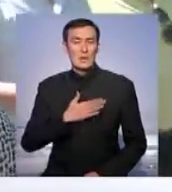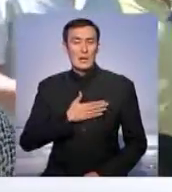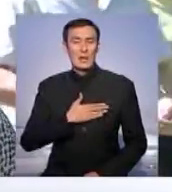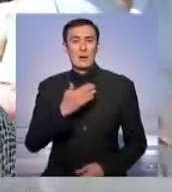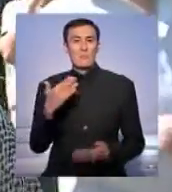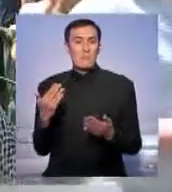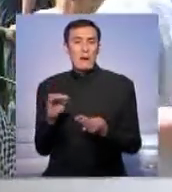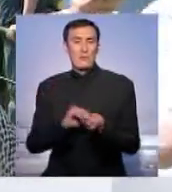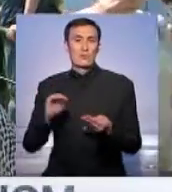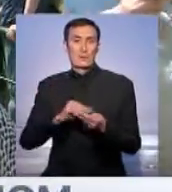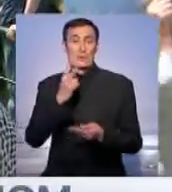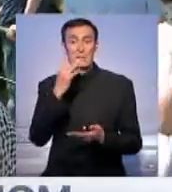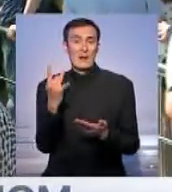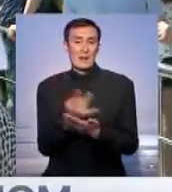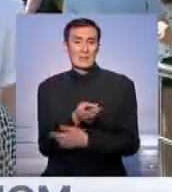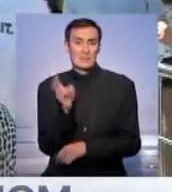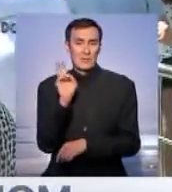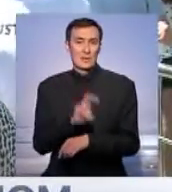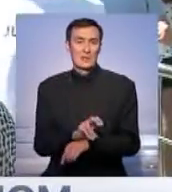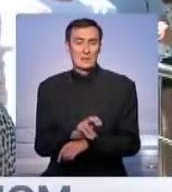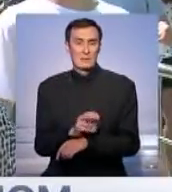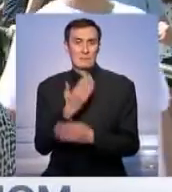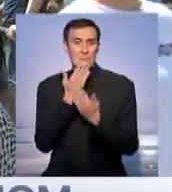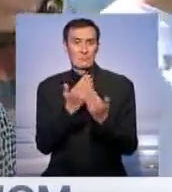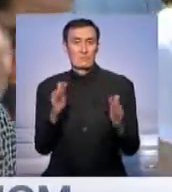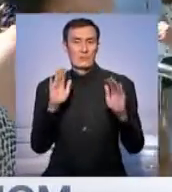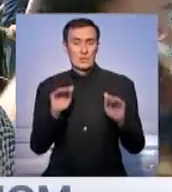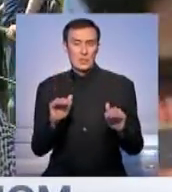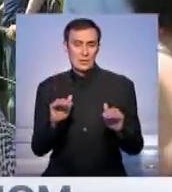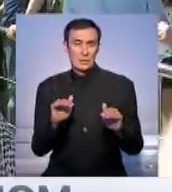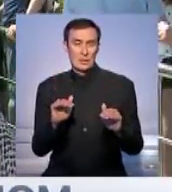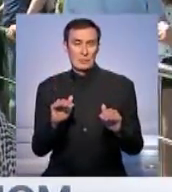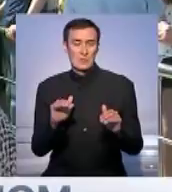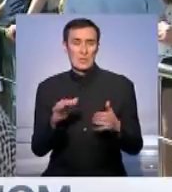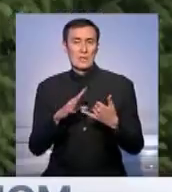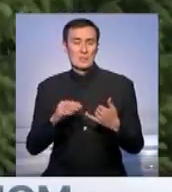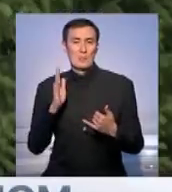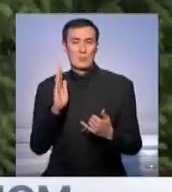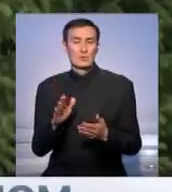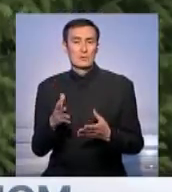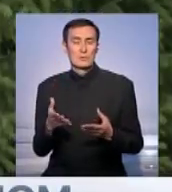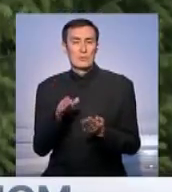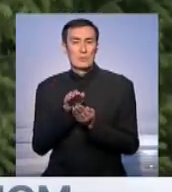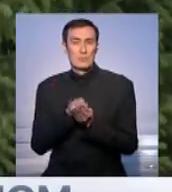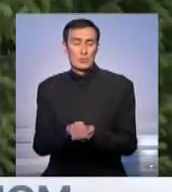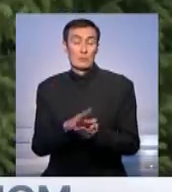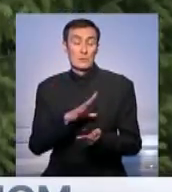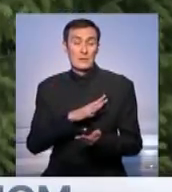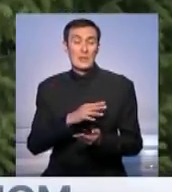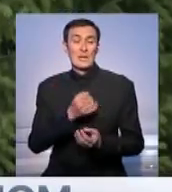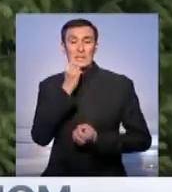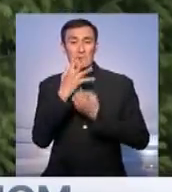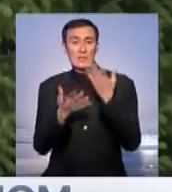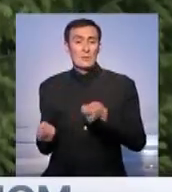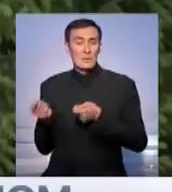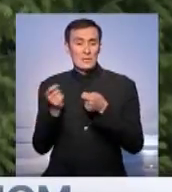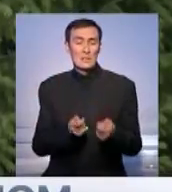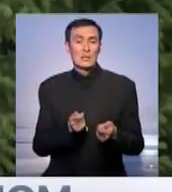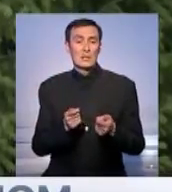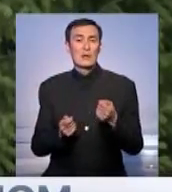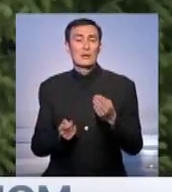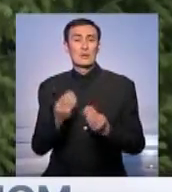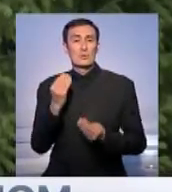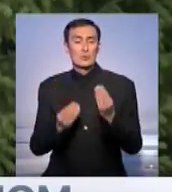два раза ходила, вот прощалась. Земля пухом будет ему. Люди несли цветы, мягкие игрушки и